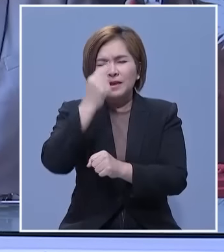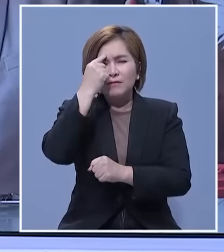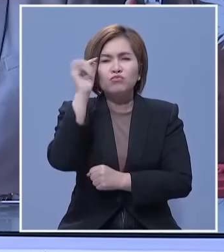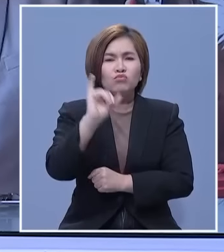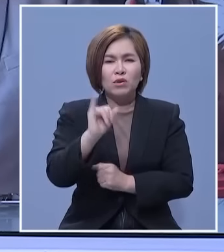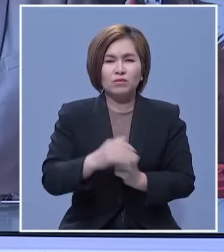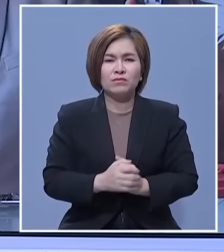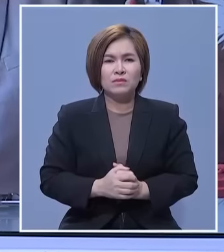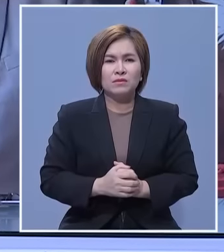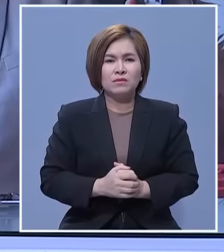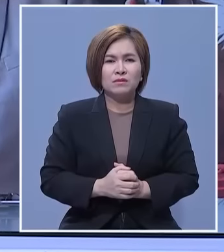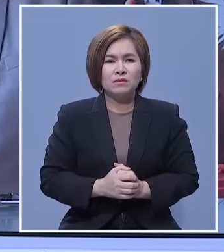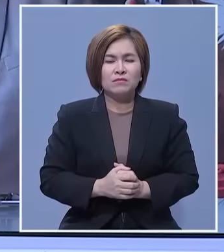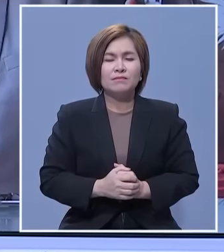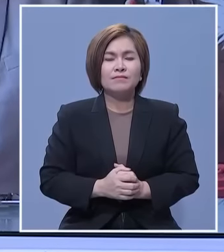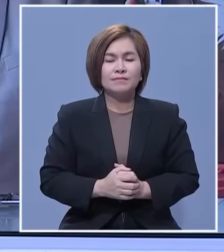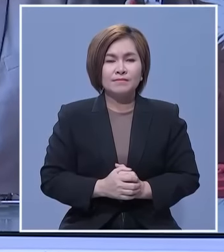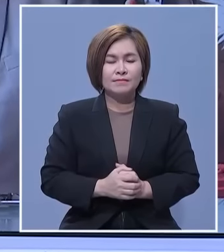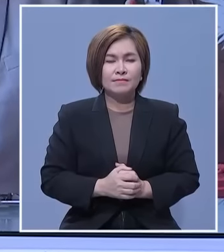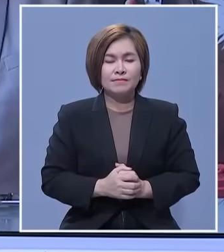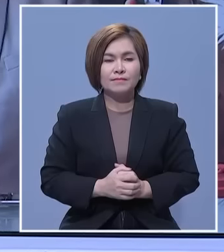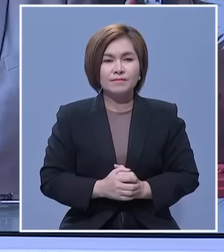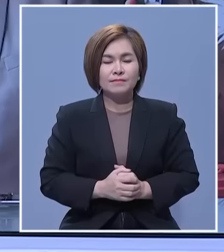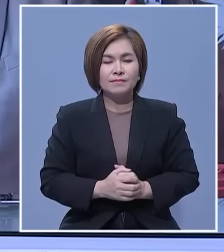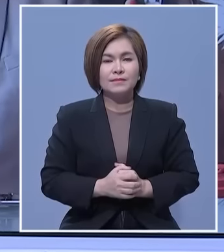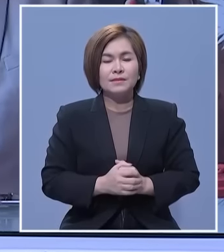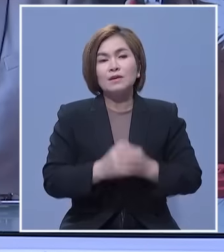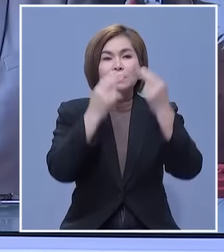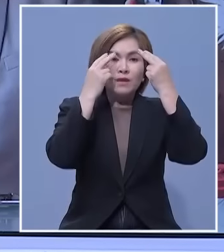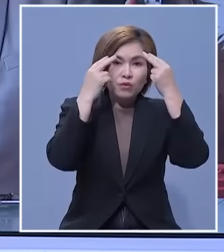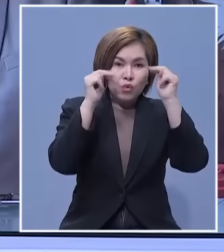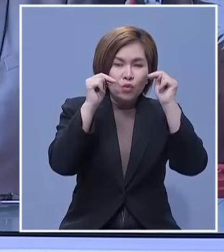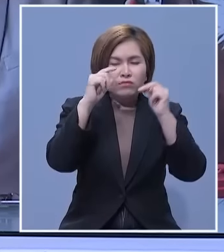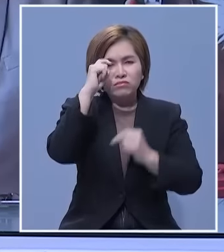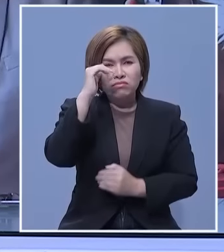เหมือนกันว่าจะหลุดจากตำแหน่งนายกรัฐมนตรีค่ะ คือเชื่อว่าทั้งตัวนายกเองรวม